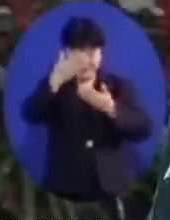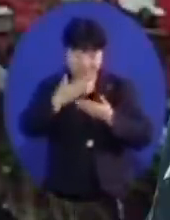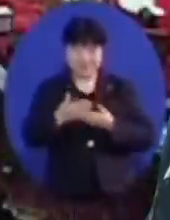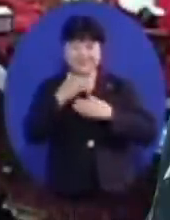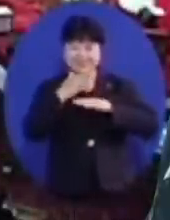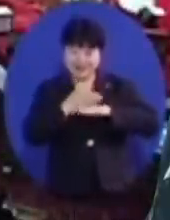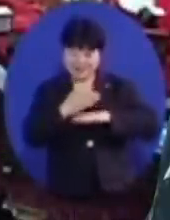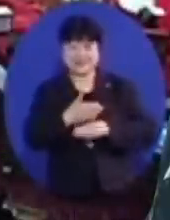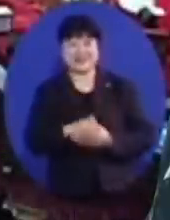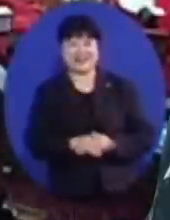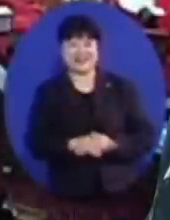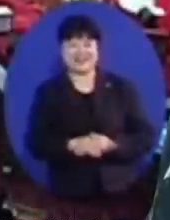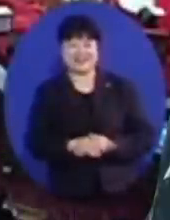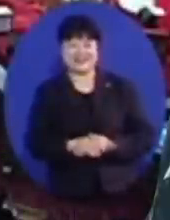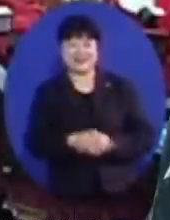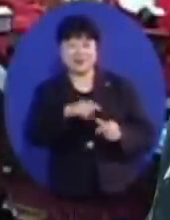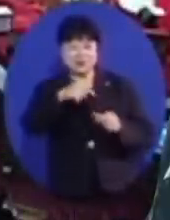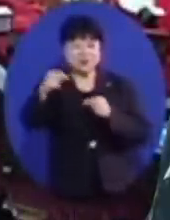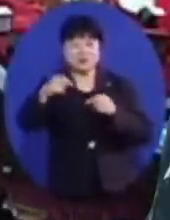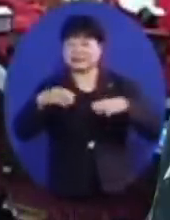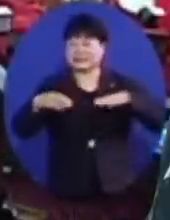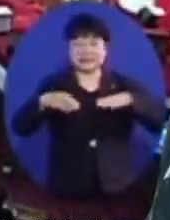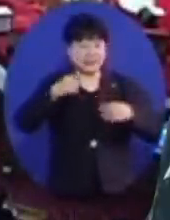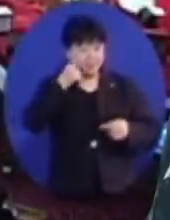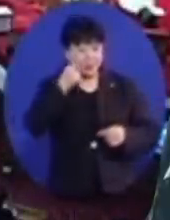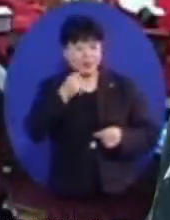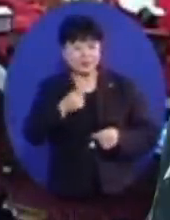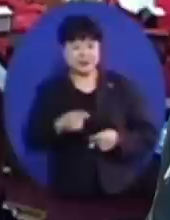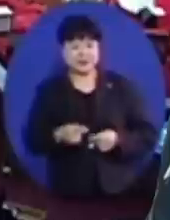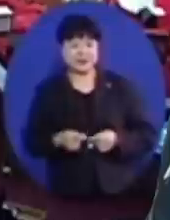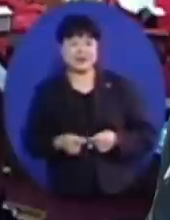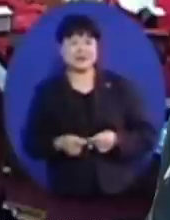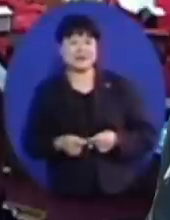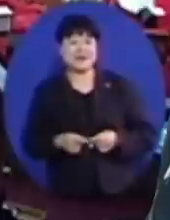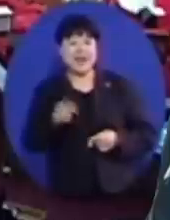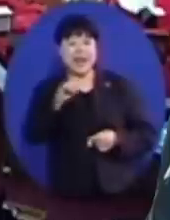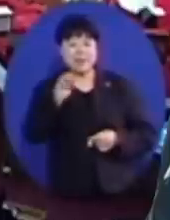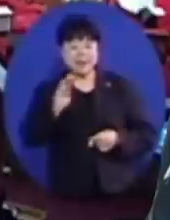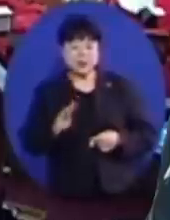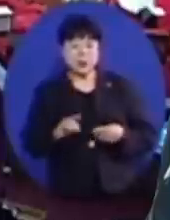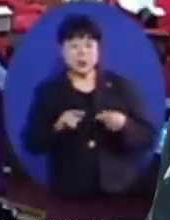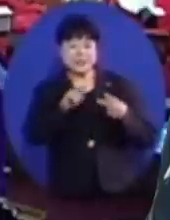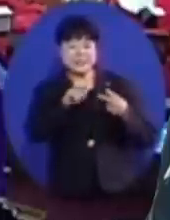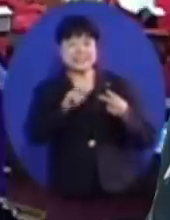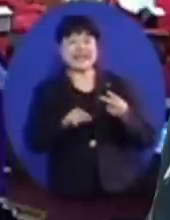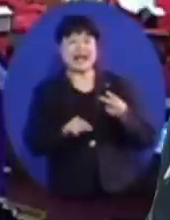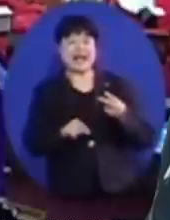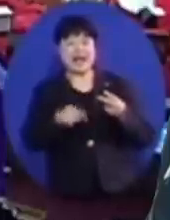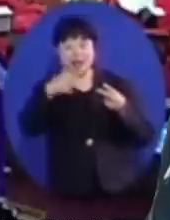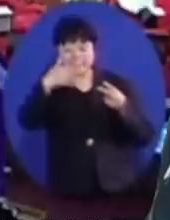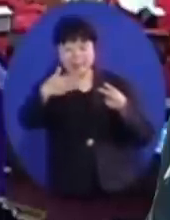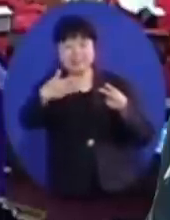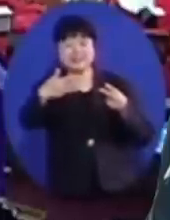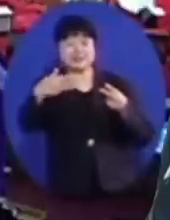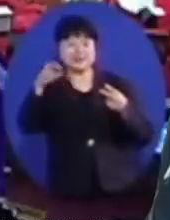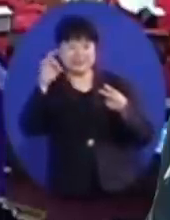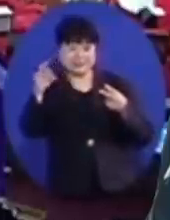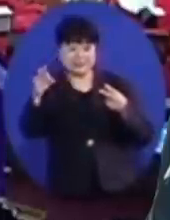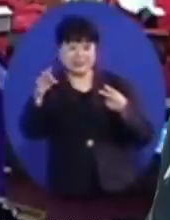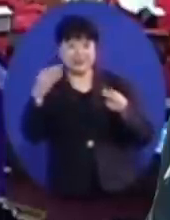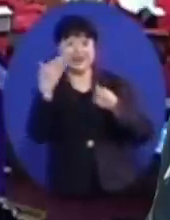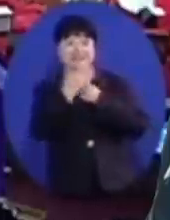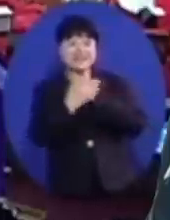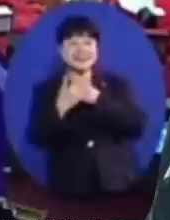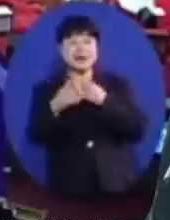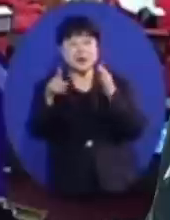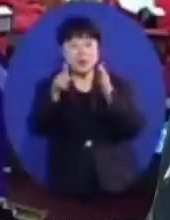우리가 자랑할 것이 없습니다 에베소서 2장 8절로 10절에 너희는 그 은혜에 의하여 믿음으로 말미암아 구원을 받았으니